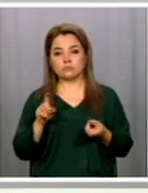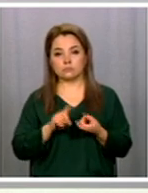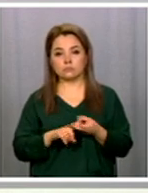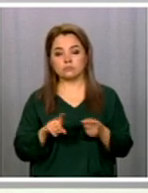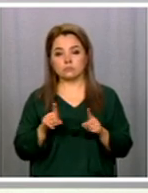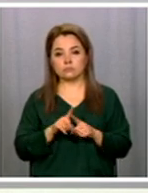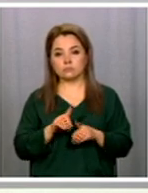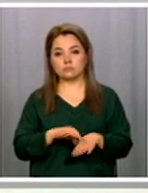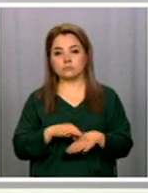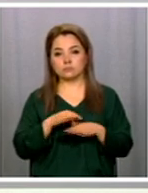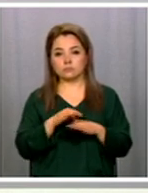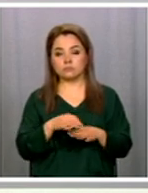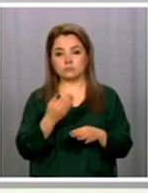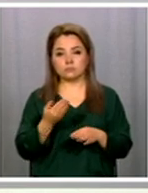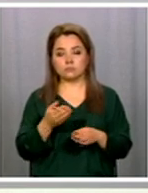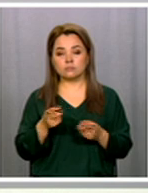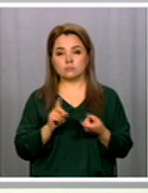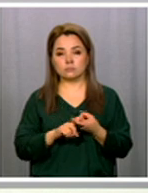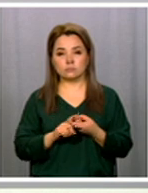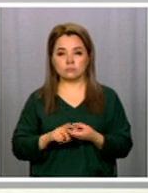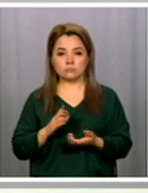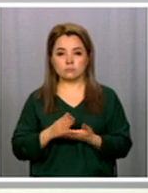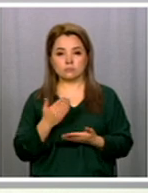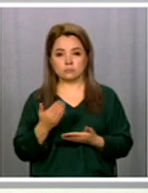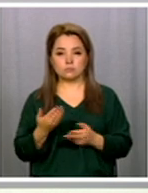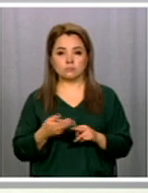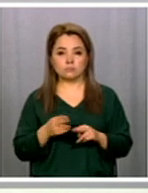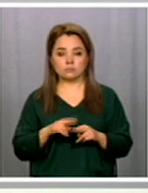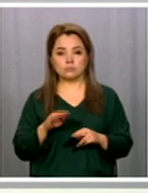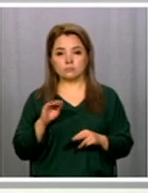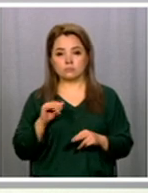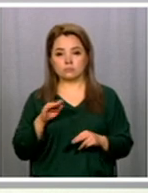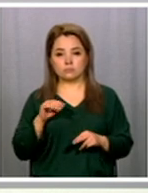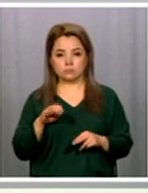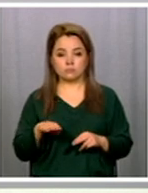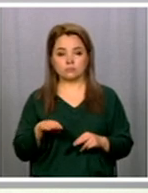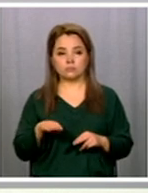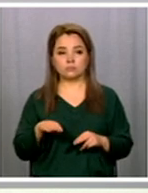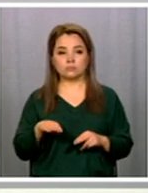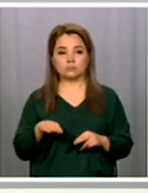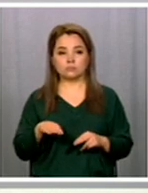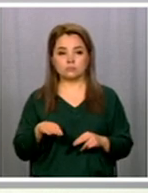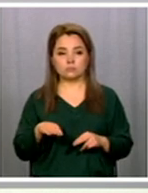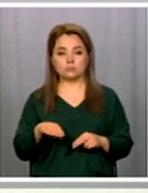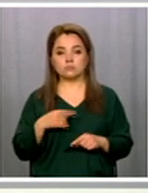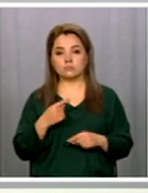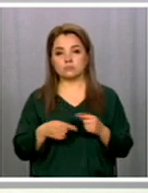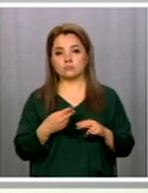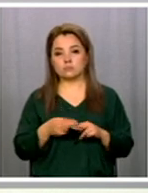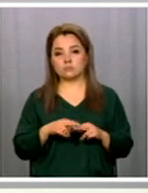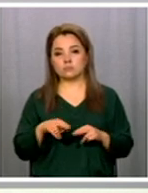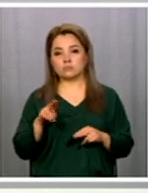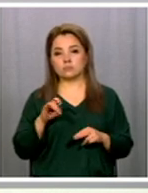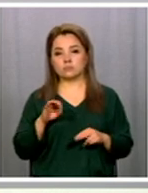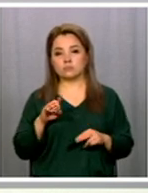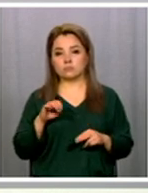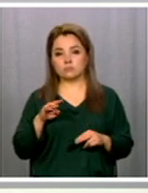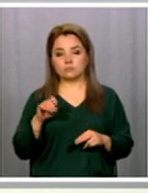арқылы байланысады. Яғни фосфат, келесі